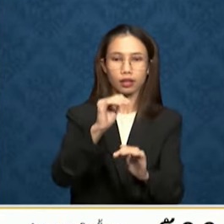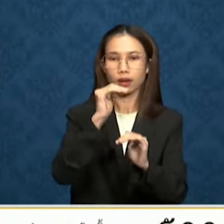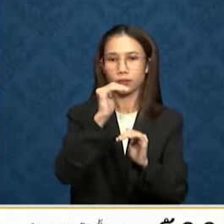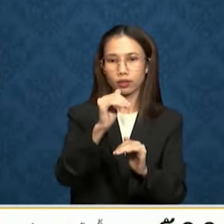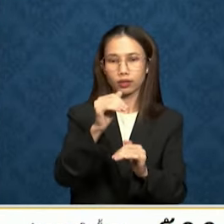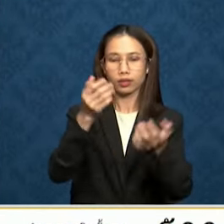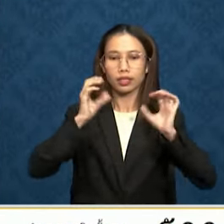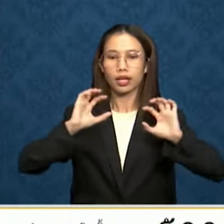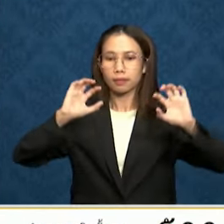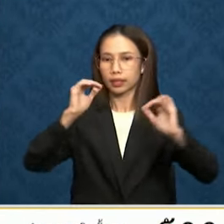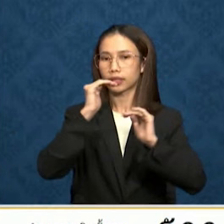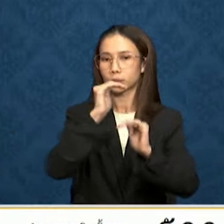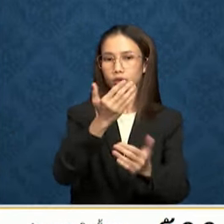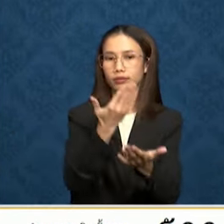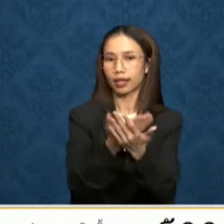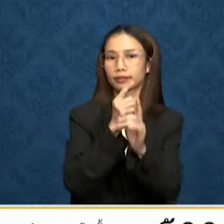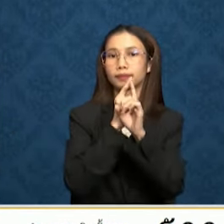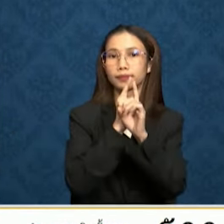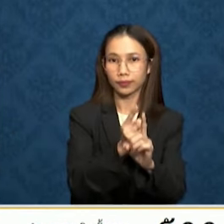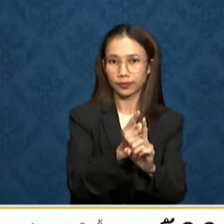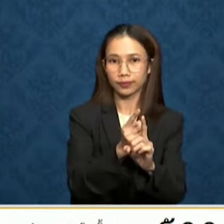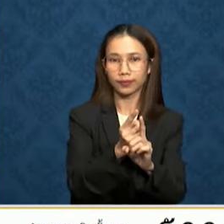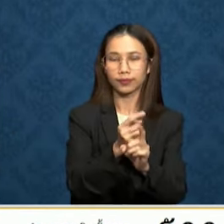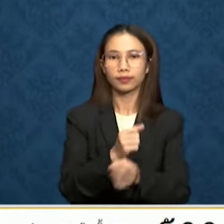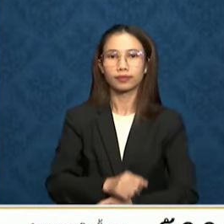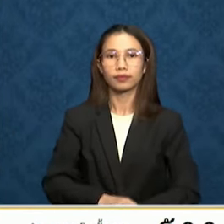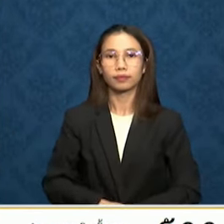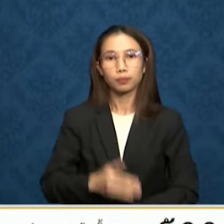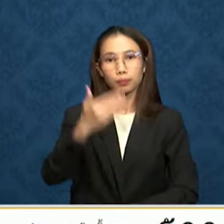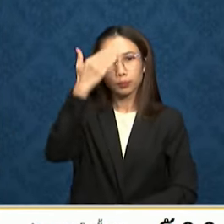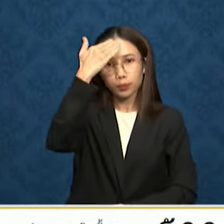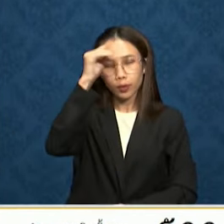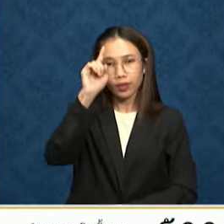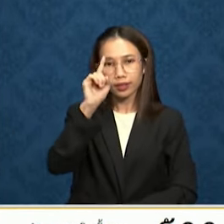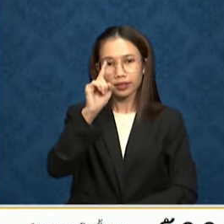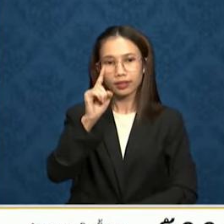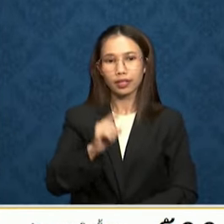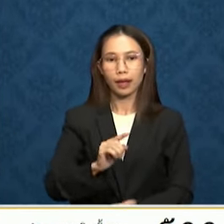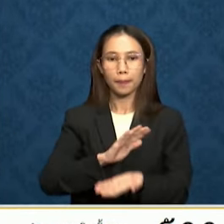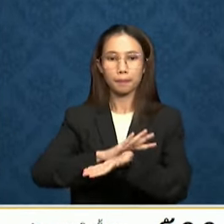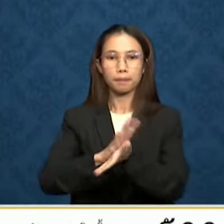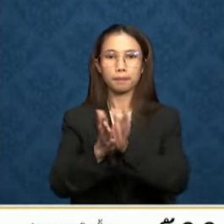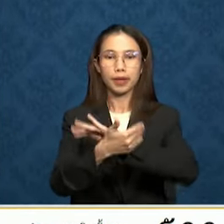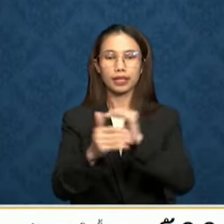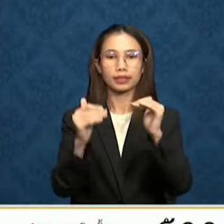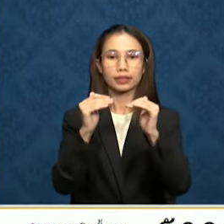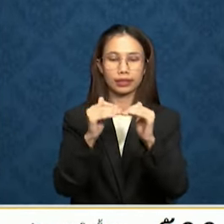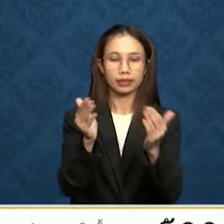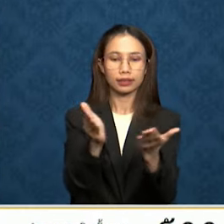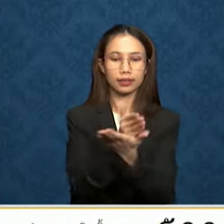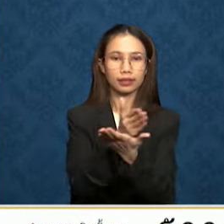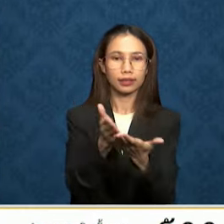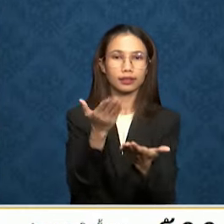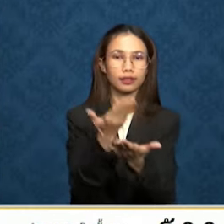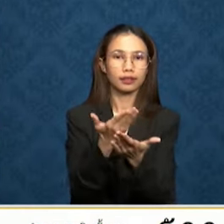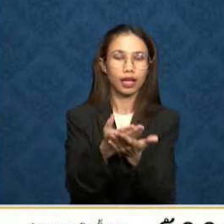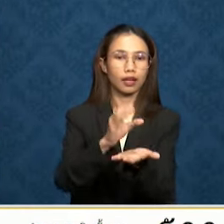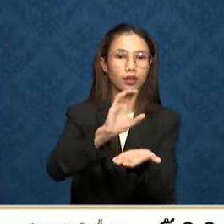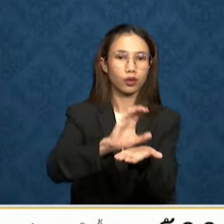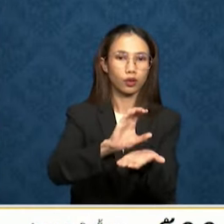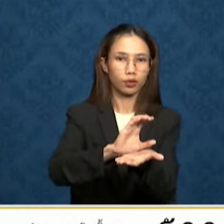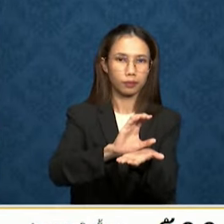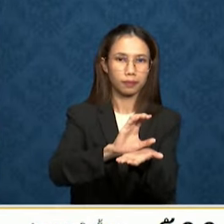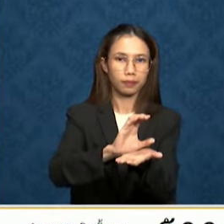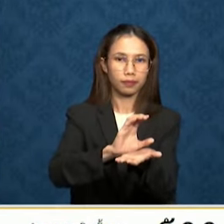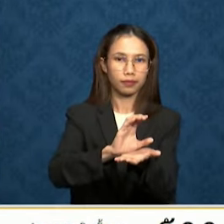รัฐบาลกำหนดเท่านั้นนะคะเพื่อค่ะเพื่อเปลี่ยนอำนาจการจัดสรรงบประมาณ